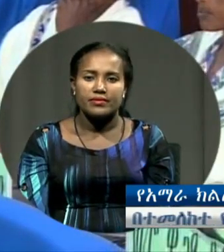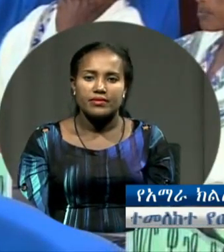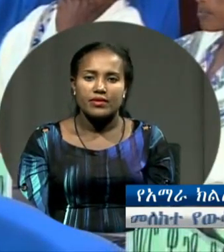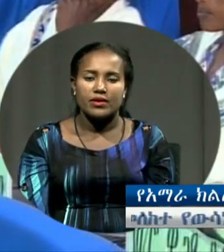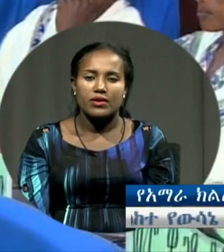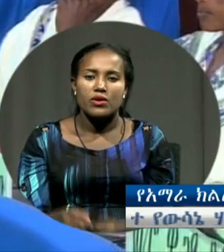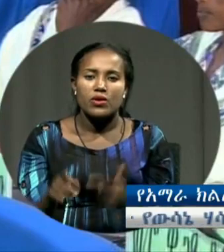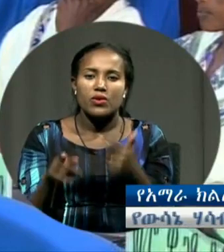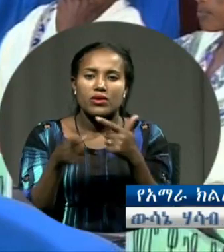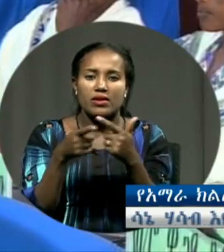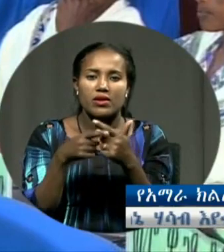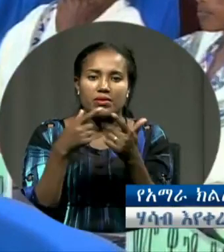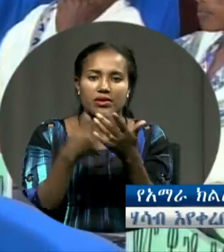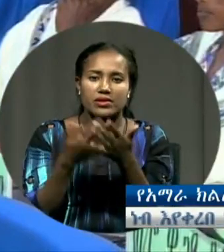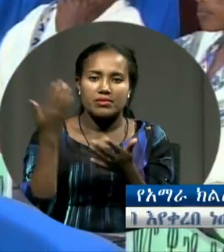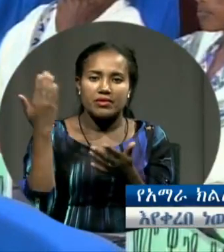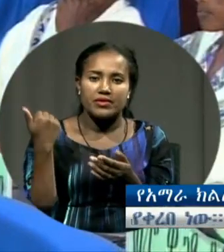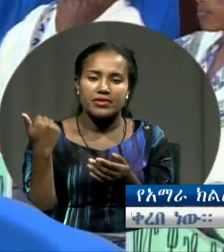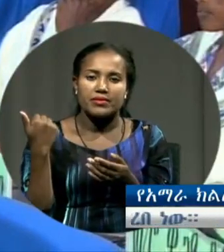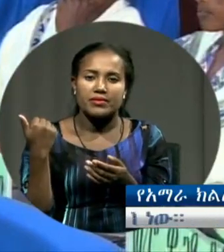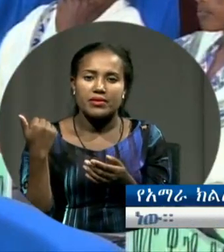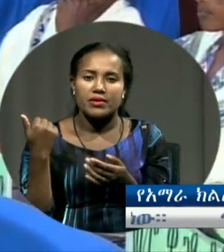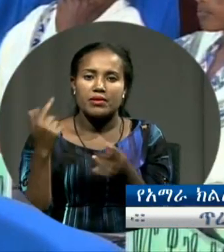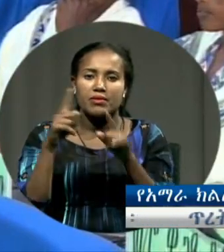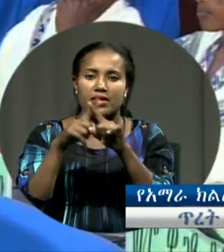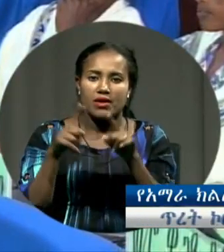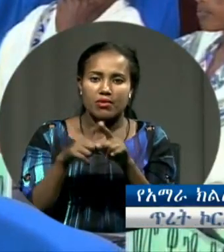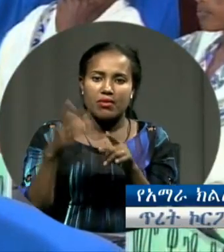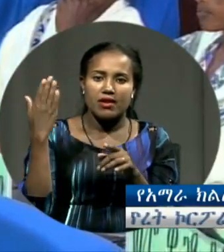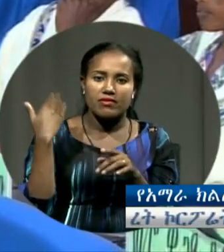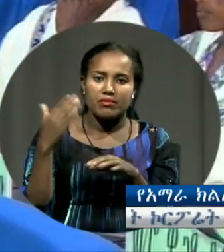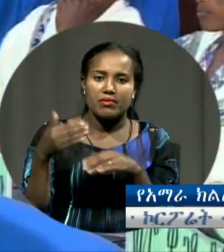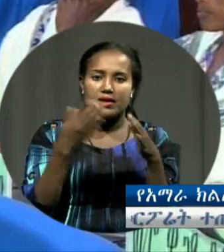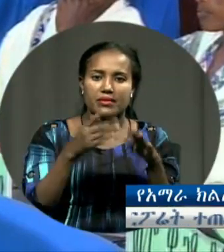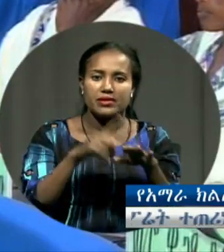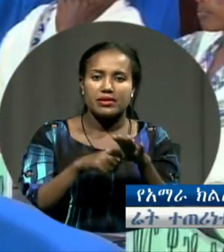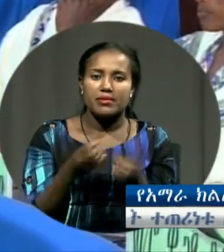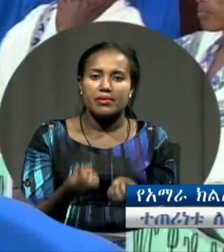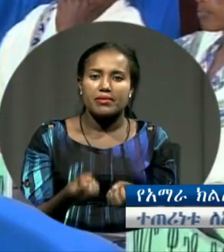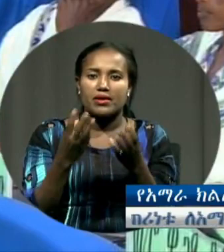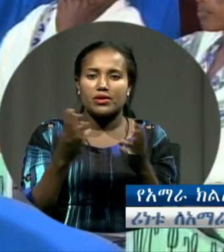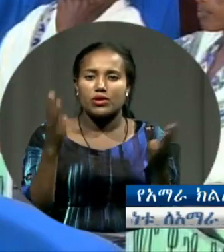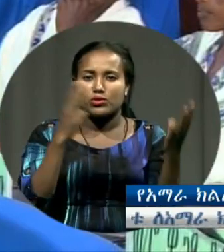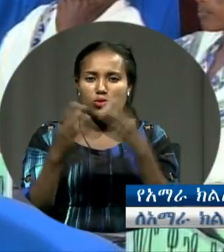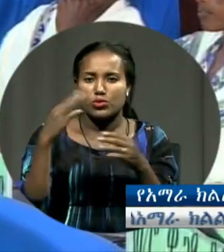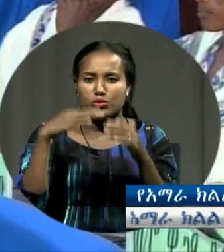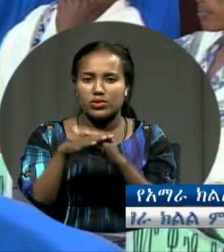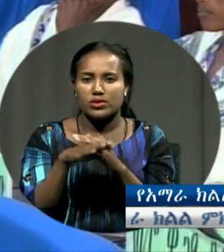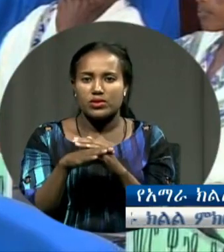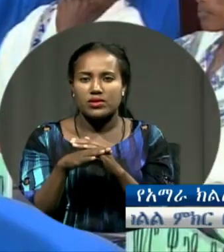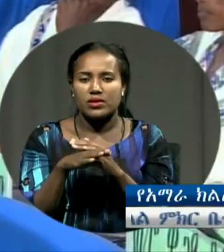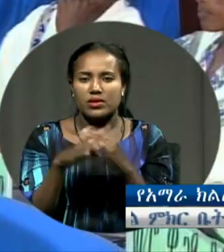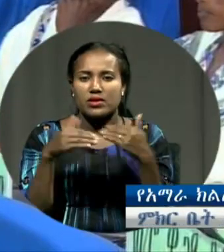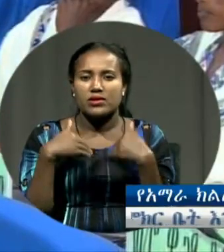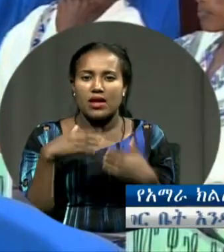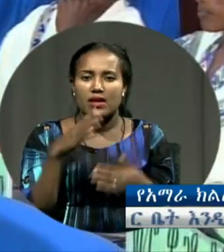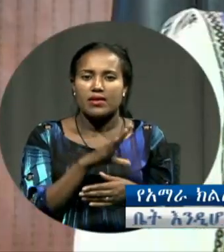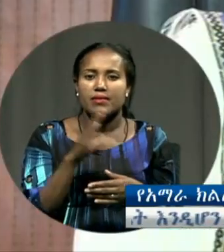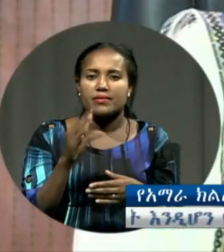ሁለተኛው ከዚህ በፊት በተለያየ ባለፈው በቀረበ ጊዜ በርካታ ችግሮች ውስጥ